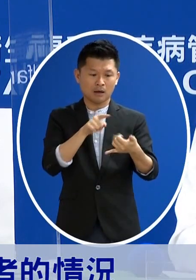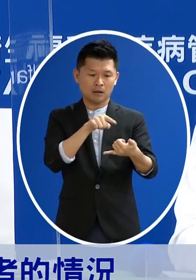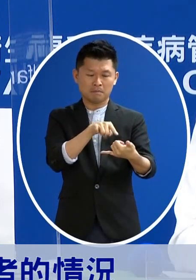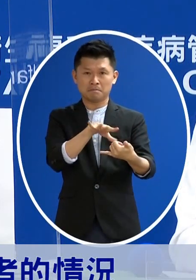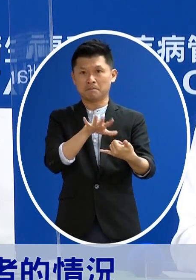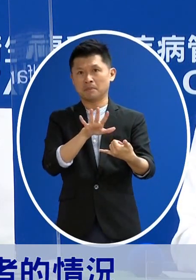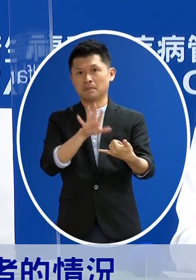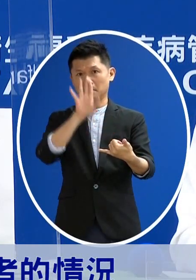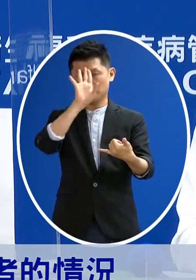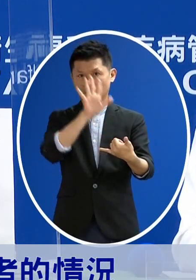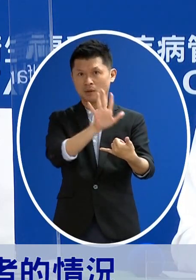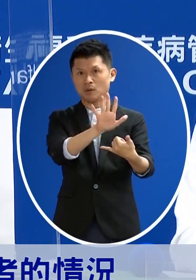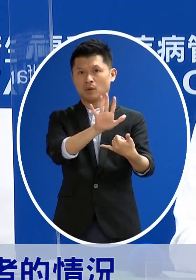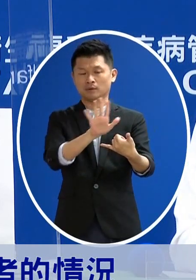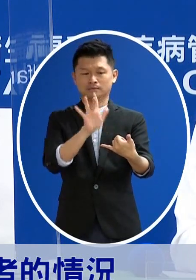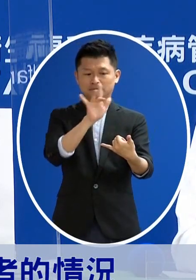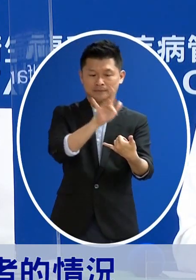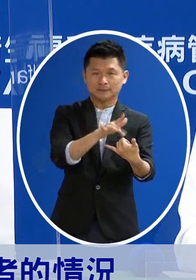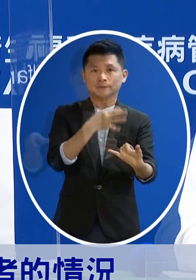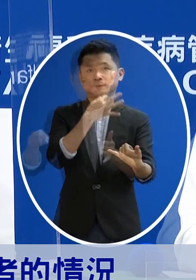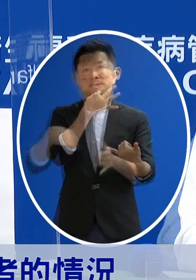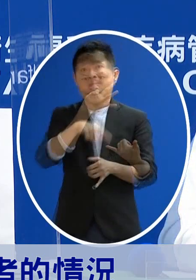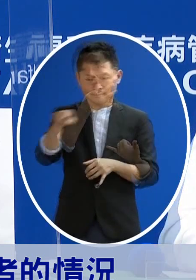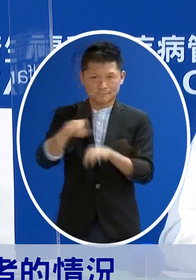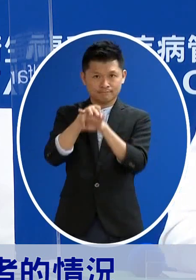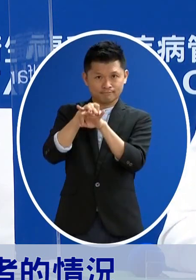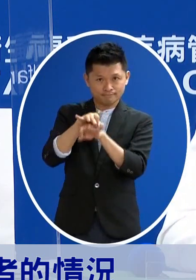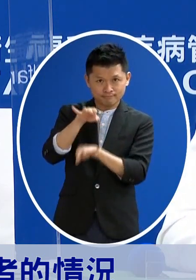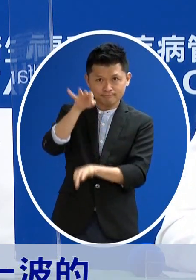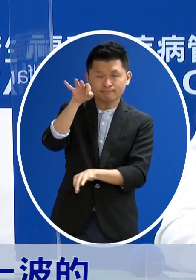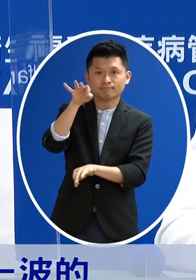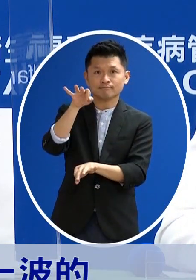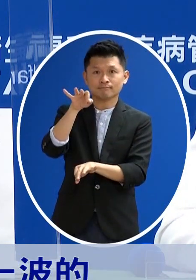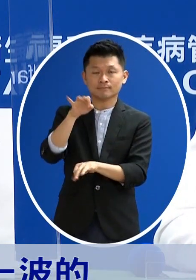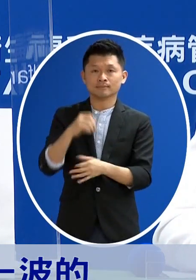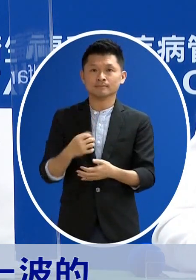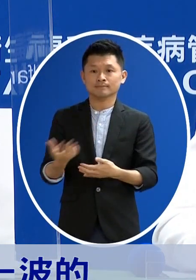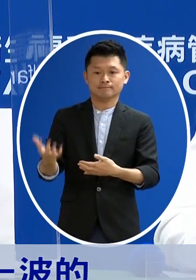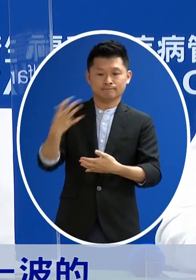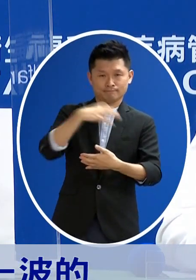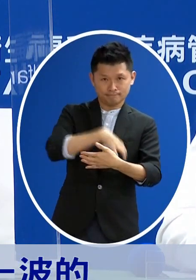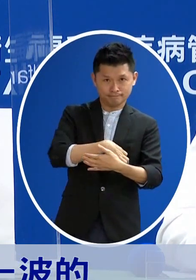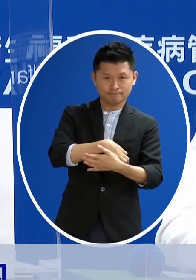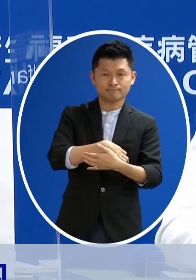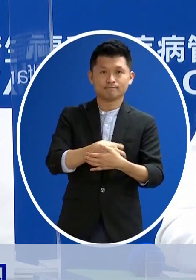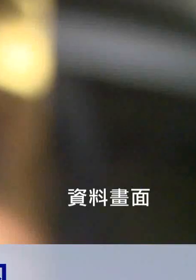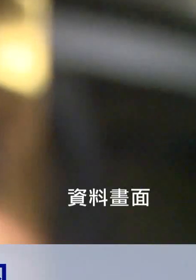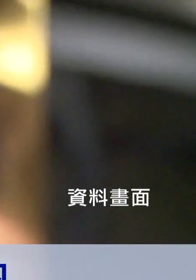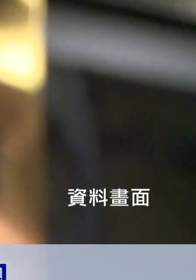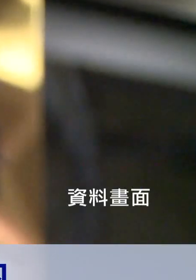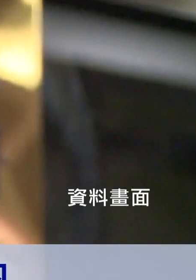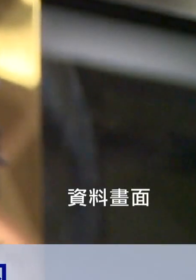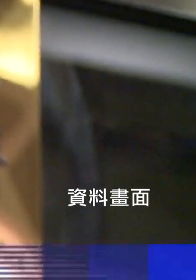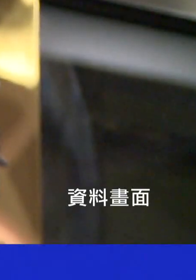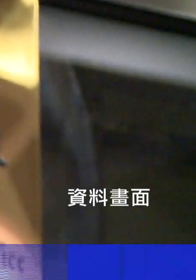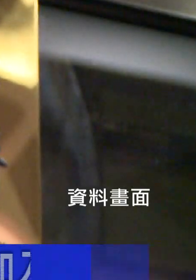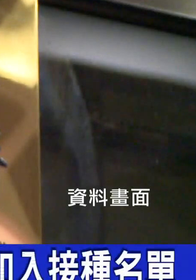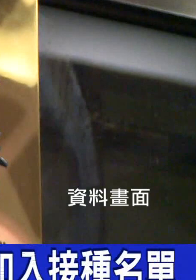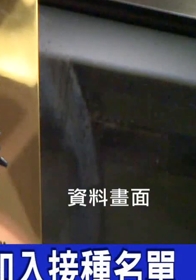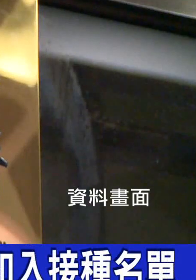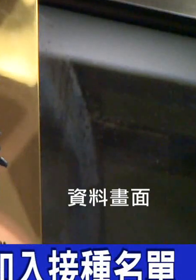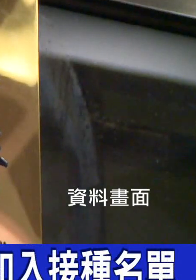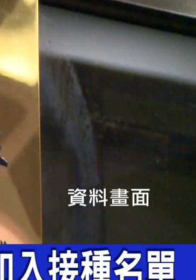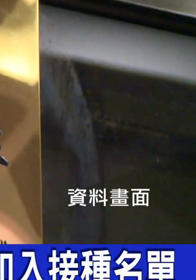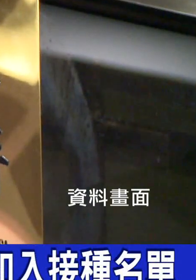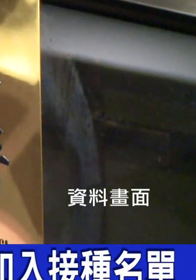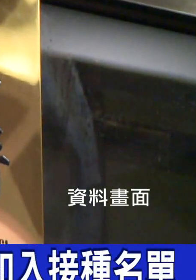可能是有确诊者的这样的一个情况，准备把它列到我们这一波的开放的名单内。 由于死亡原因太多，指